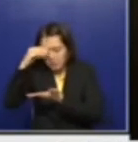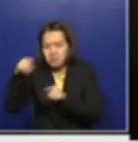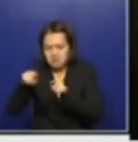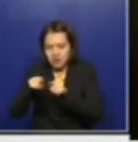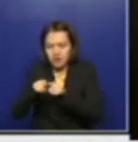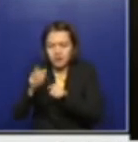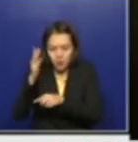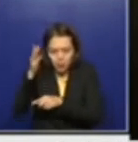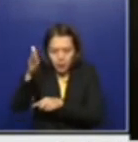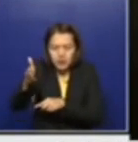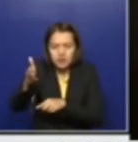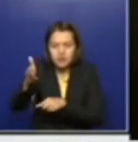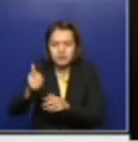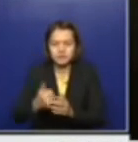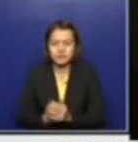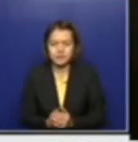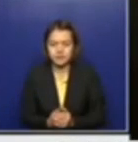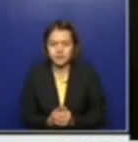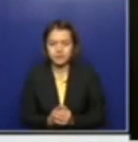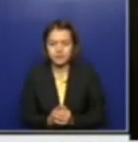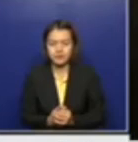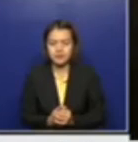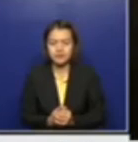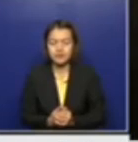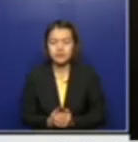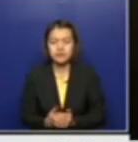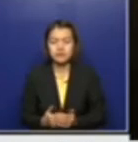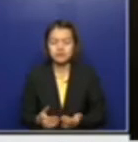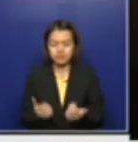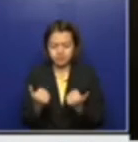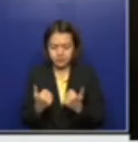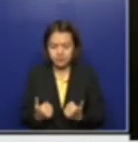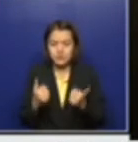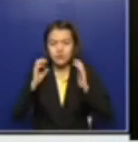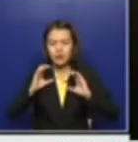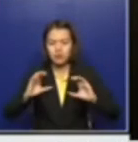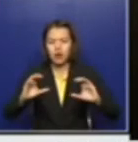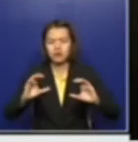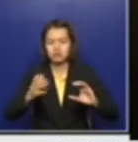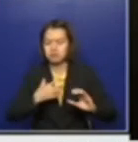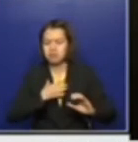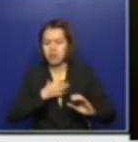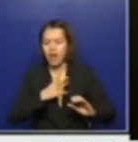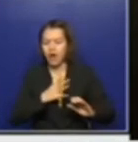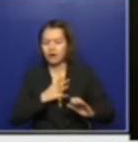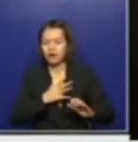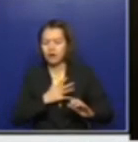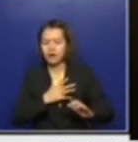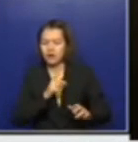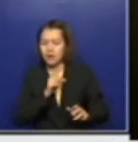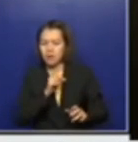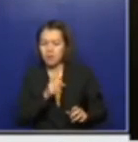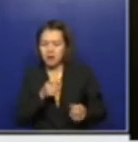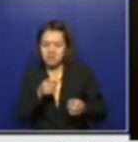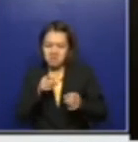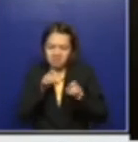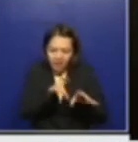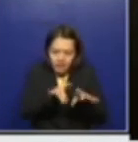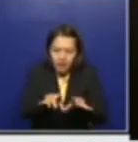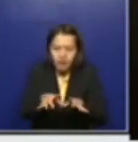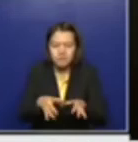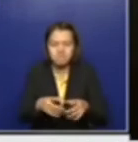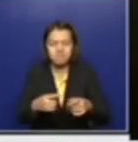เรียนท้ายที่สุดนี้ผมขอให้รัฐบาลอย่าใช้ความรุนแรงรับฟังเสียงของประชาชน